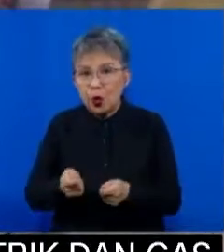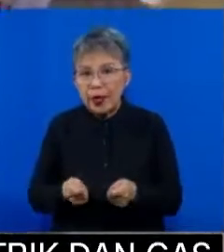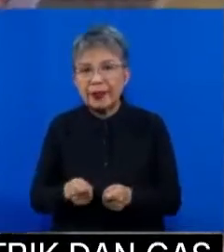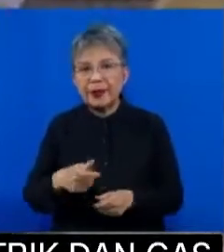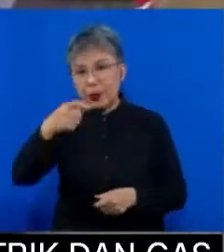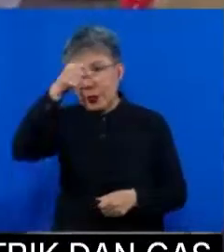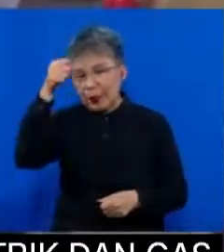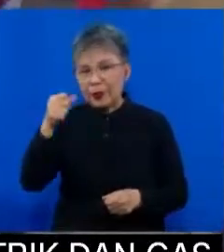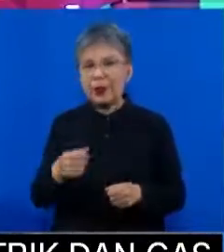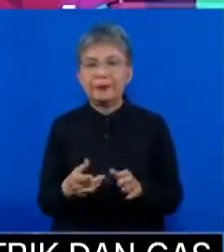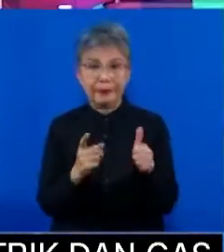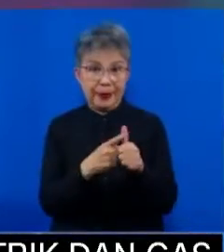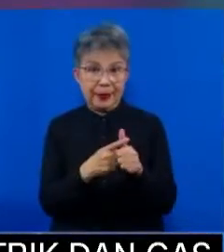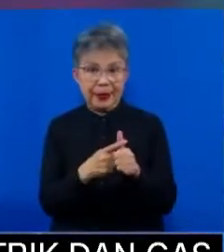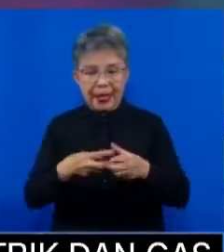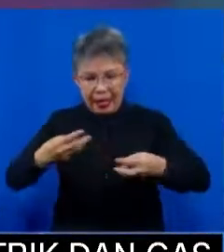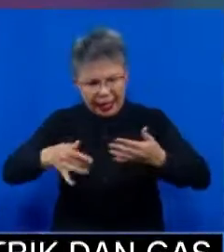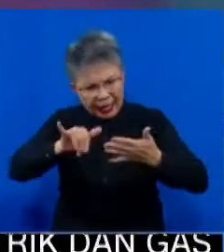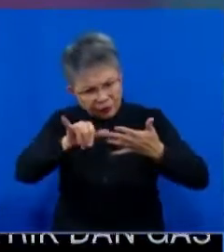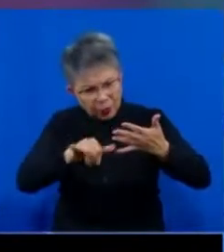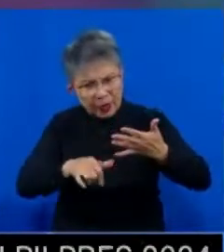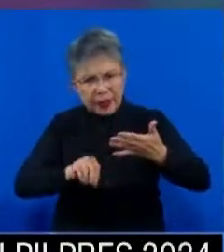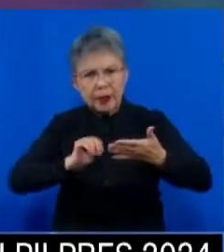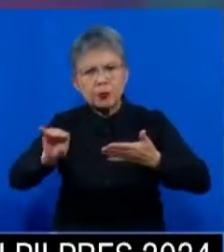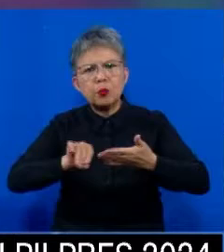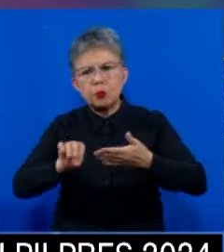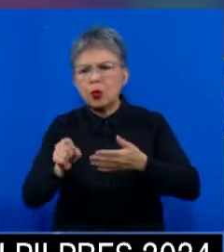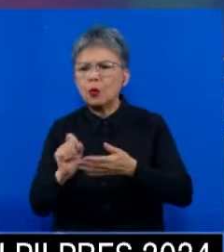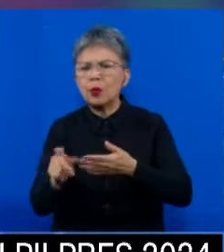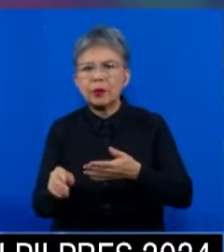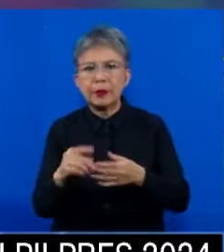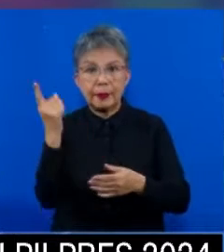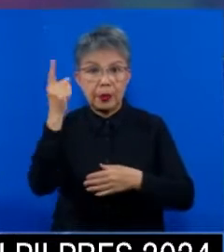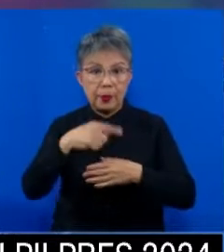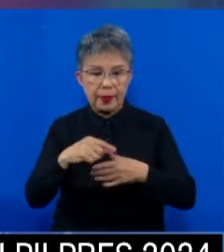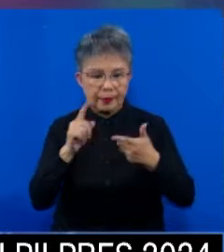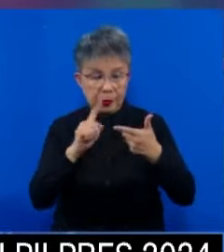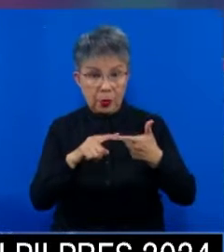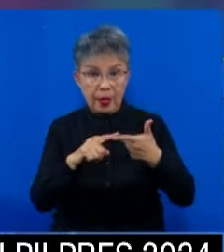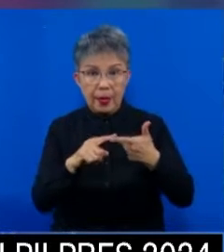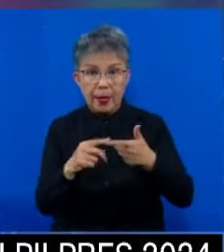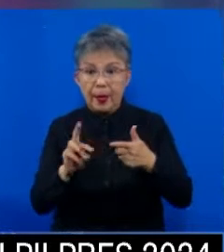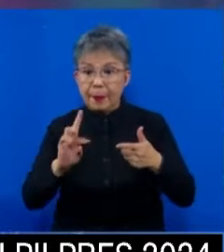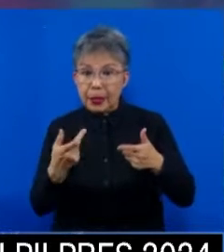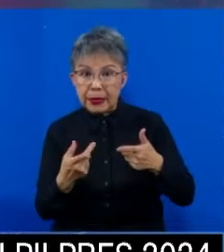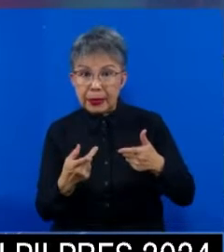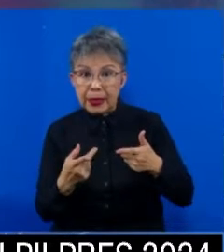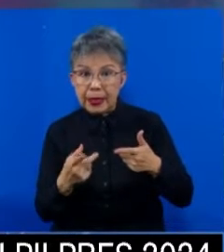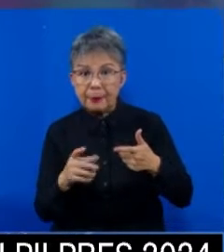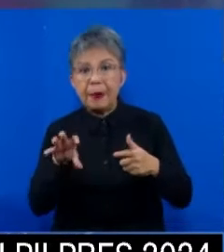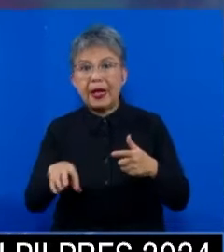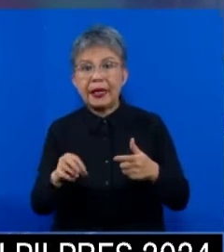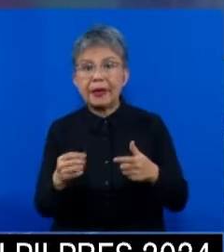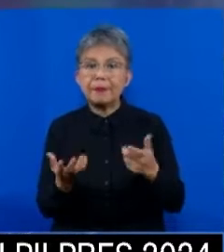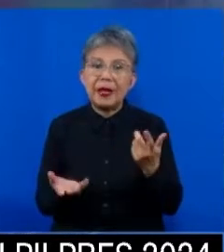naik. Pertama, evaluasi pengeluaran sehari-hari. Lalu, pikirkan penggantian atau substitusi barang yang